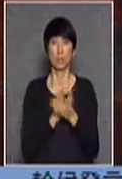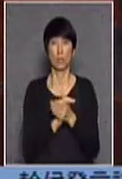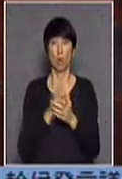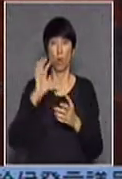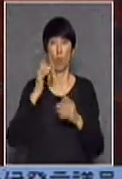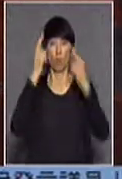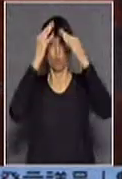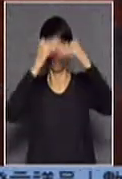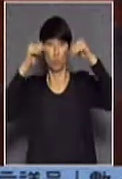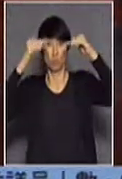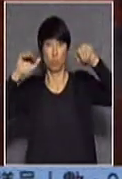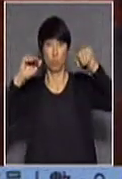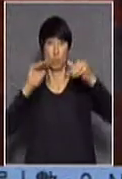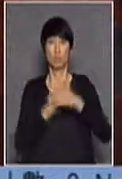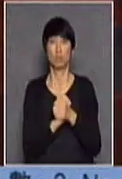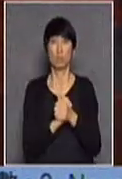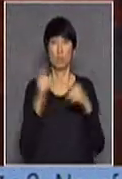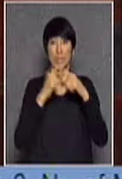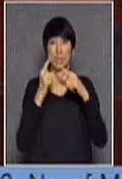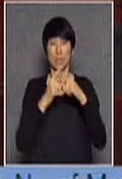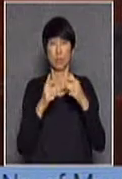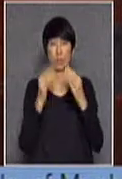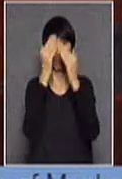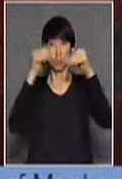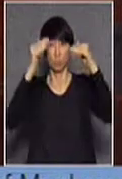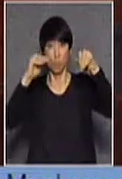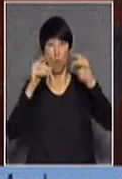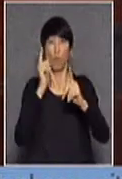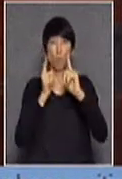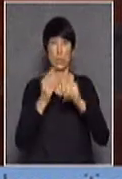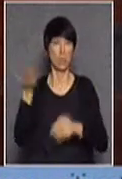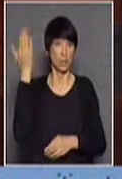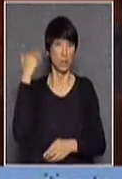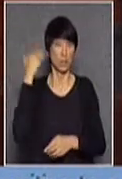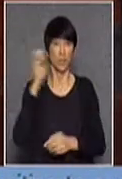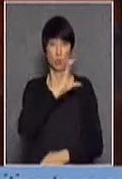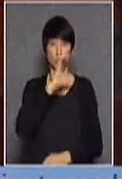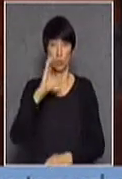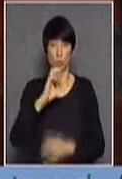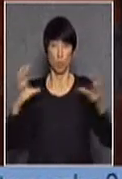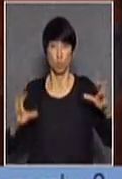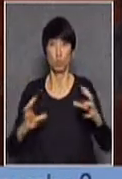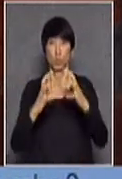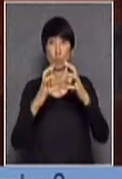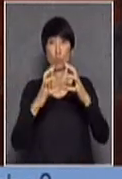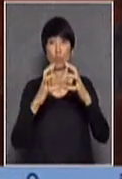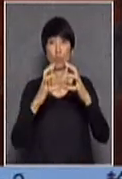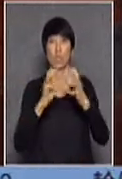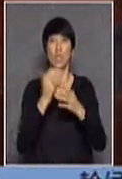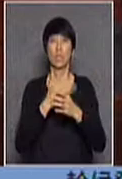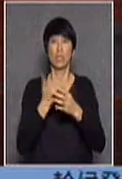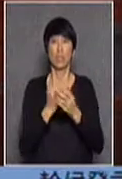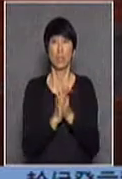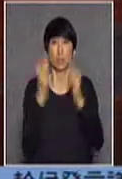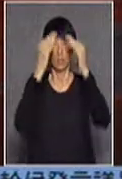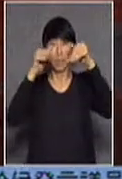人一個公道，就將這個黃維則堂或者當時長洲的組織，因為其實黃維則堂